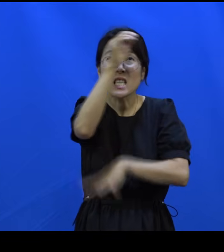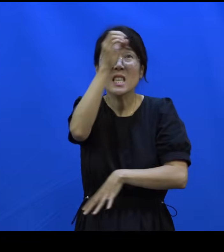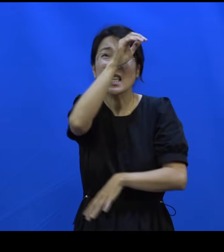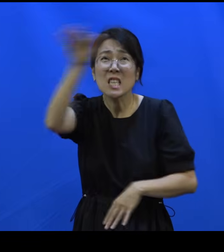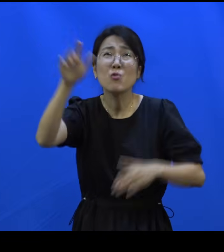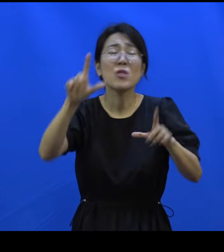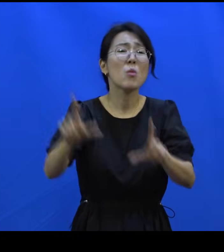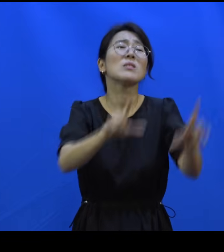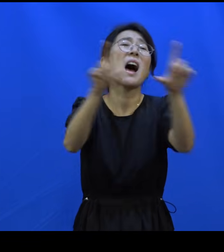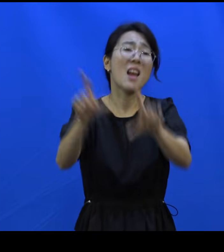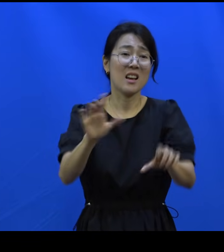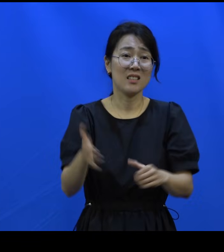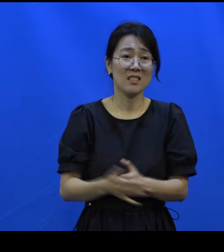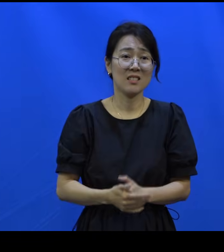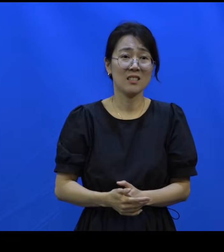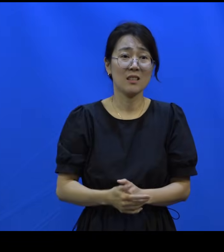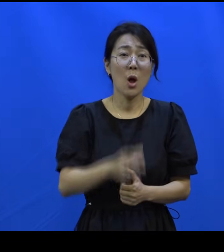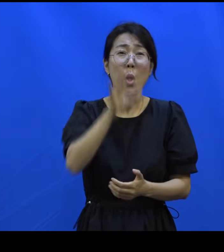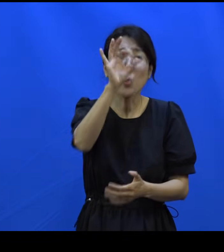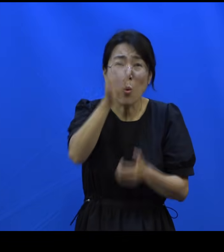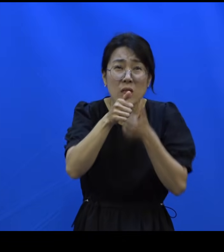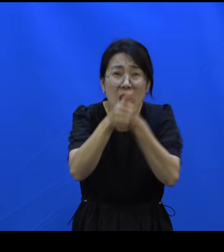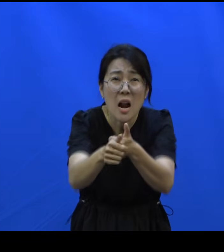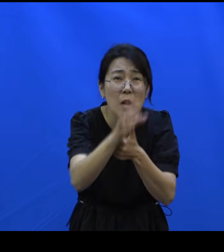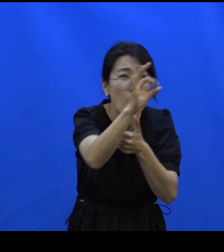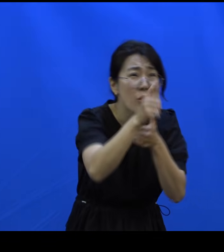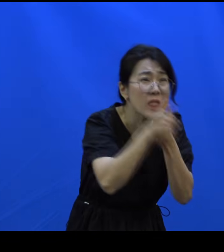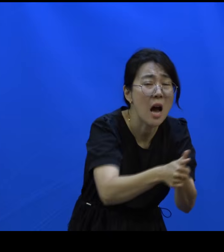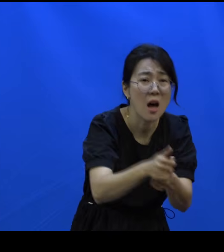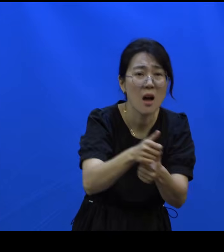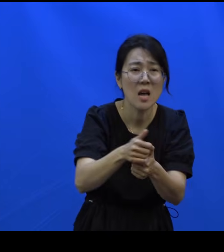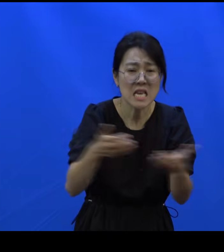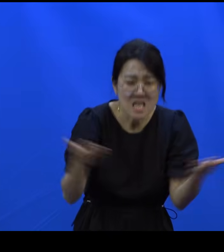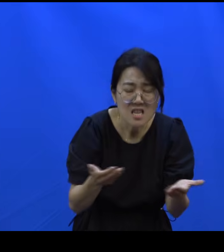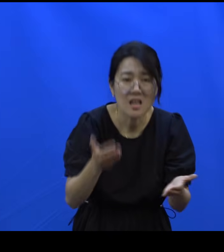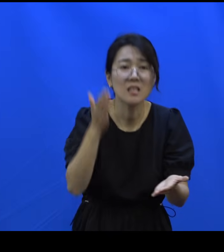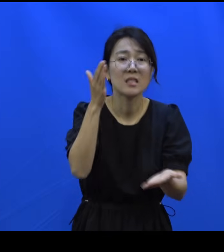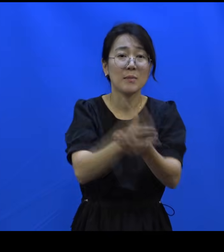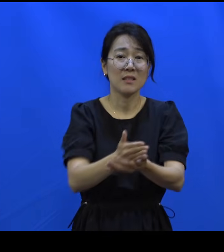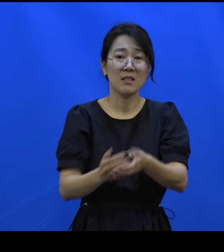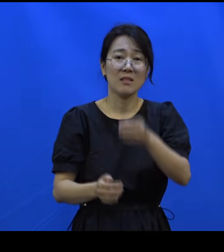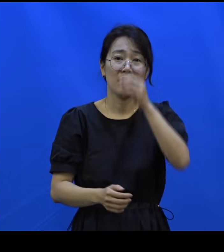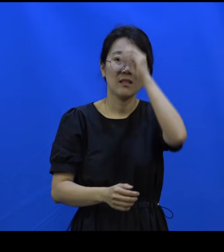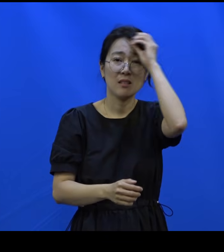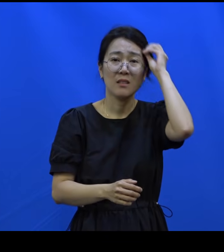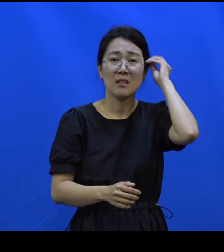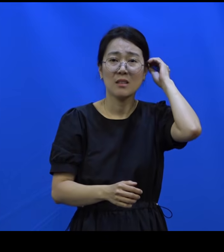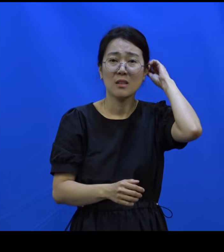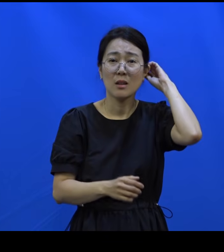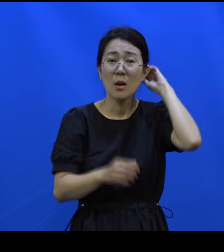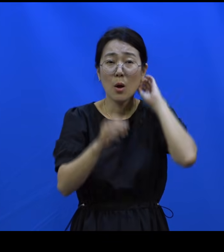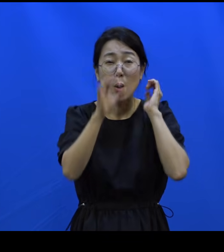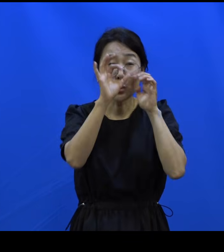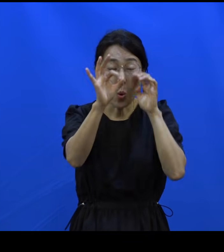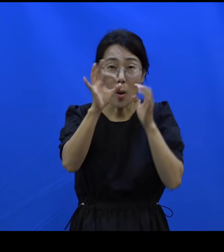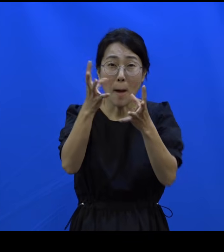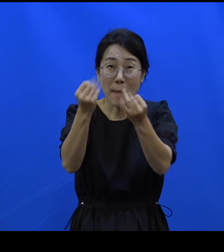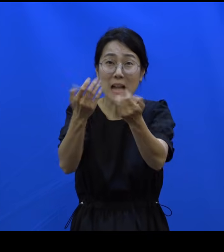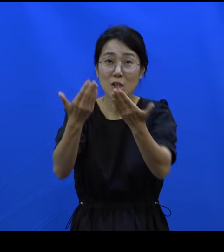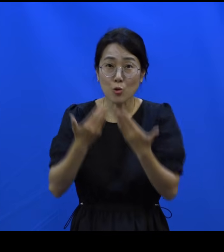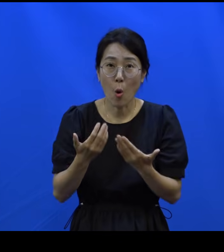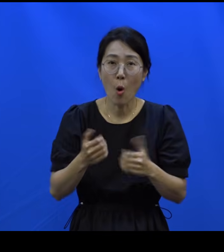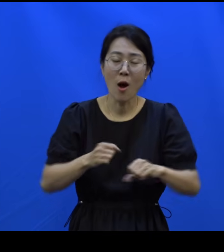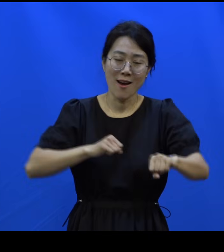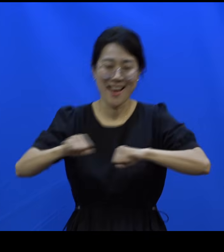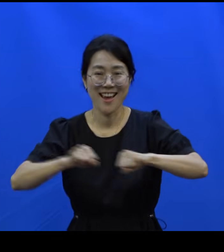다 돈이잖아요. 돈을 주면 움직여요. 다 움직여요. 그리고 돈만큼 움직여요. 돈의 액수에 따라 행동의